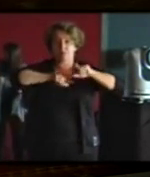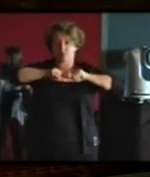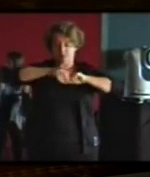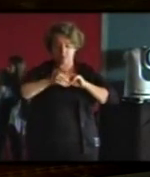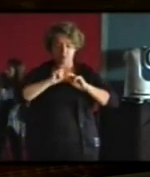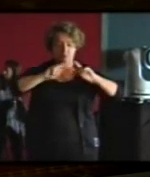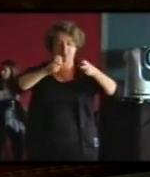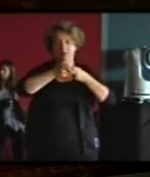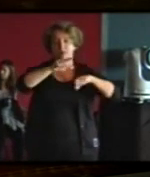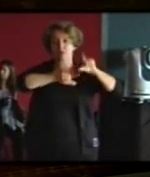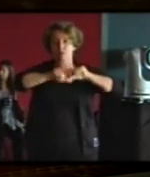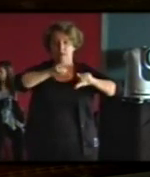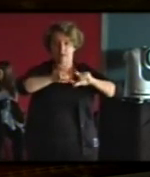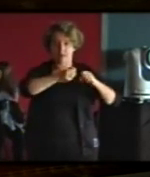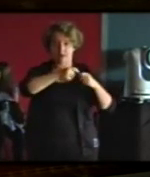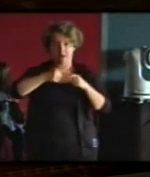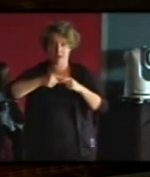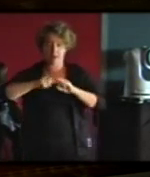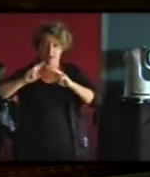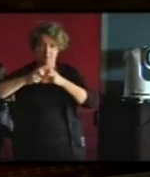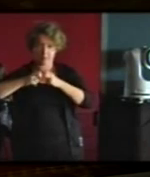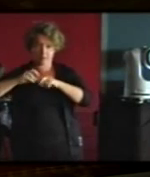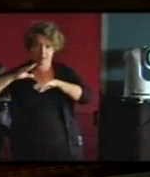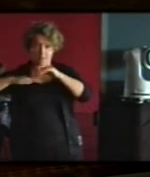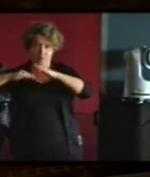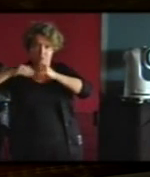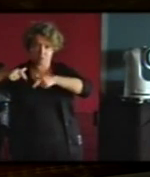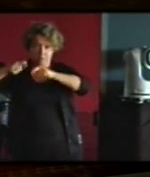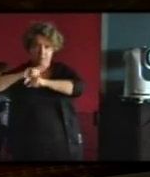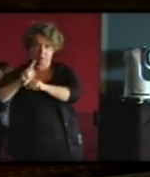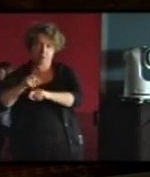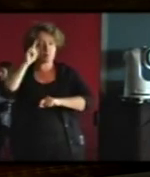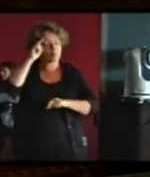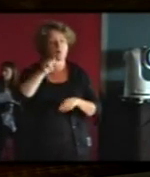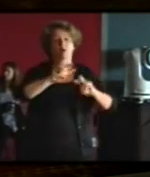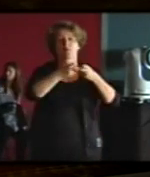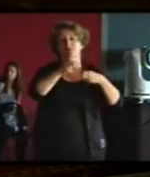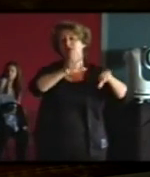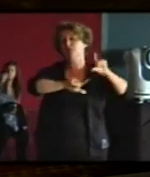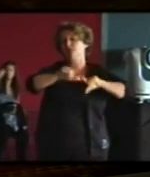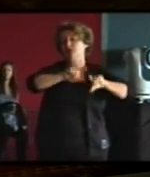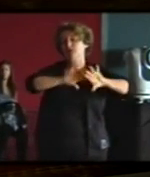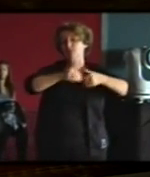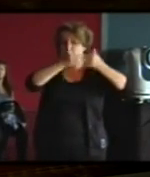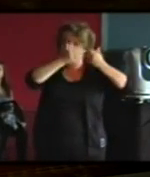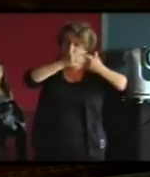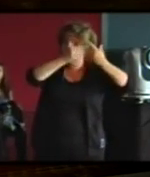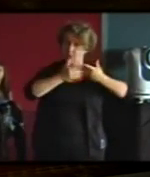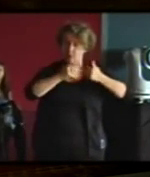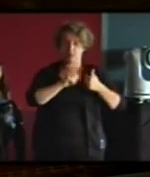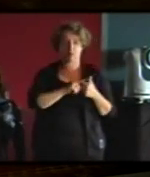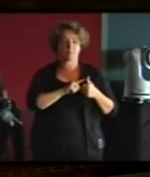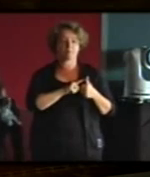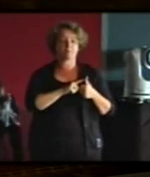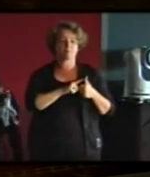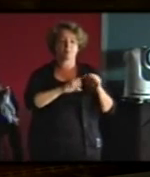fabrication de ce qu'ils payent. Parce qu'en fait, la fabrication des loyers, il y a un élément très important qui est le coût d'exploitation,